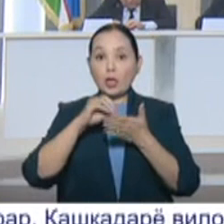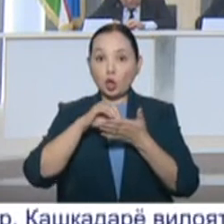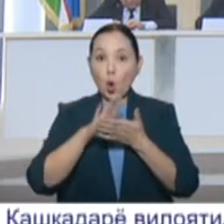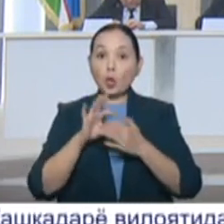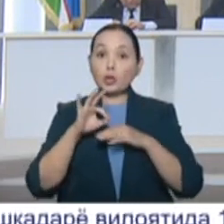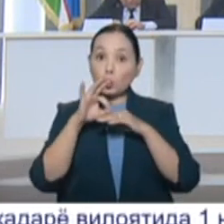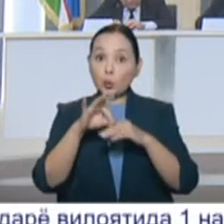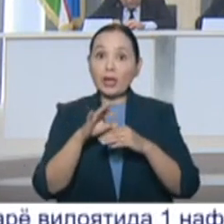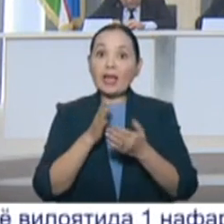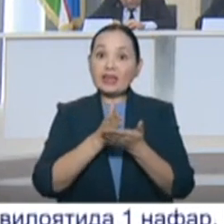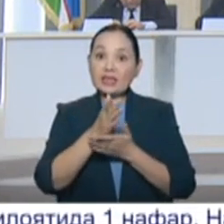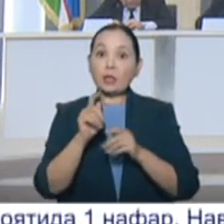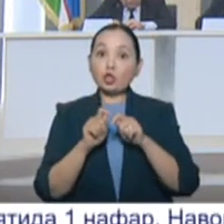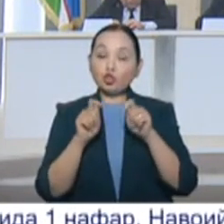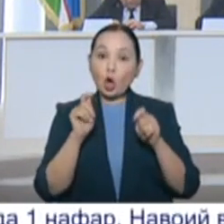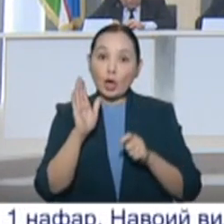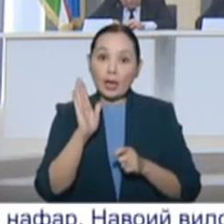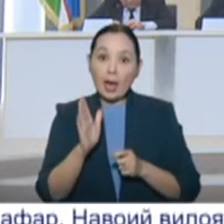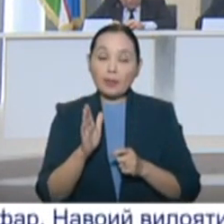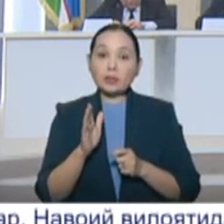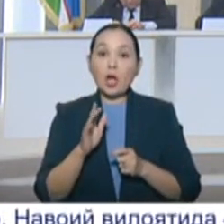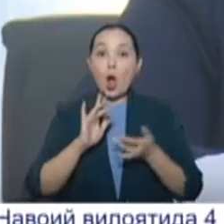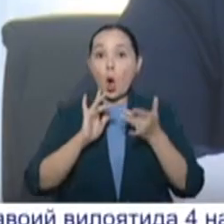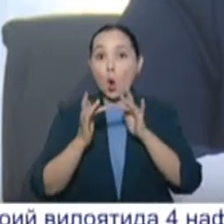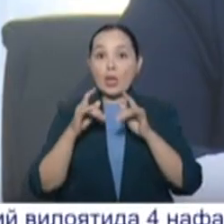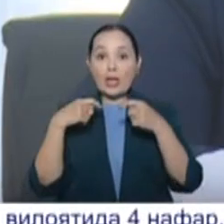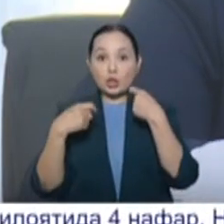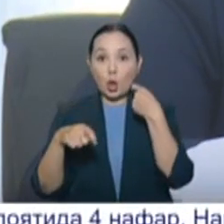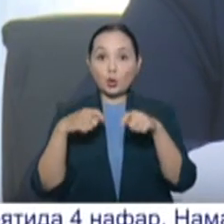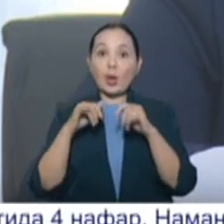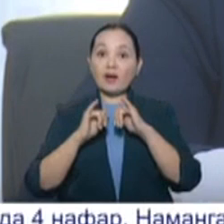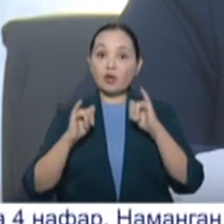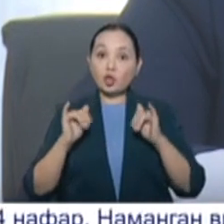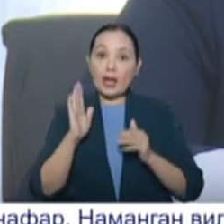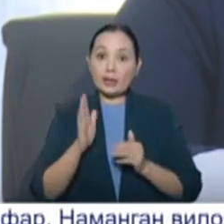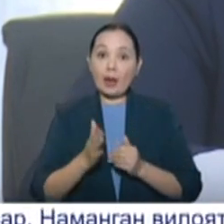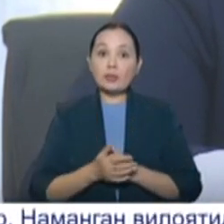shu tizimini joriy etamiz, xudo xolisa, onlayn sotuvlarni rivojlantiramiz.